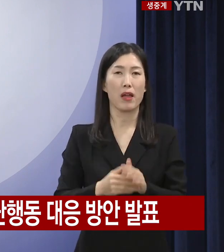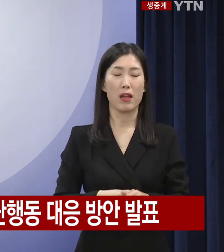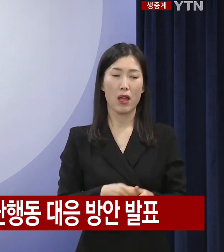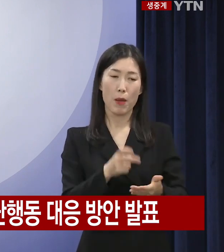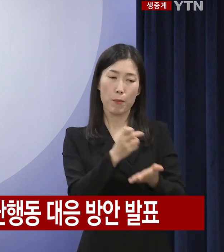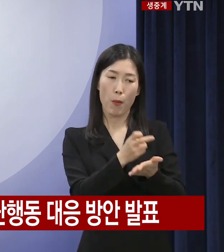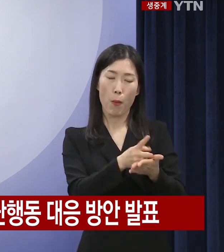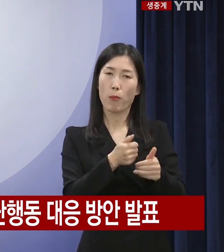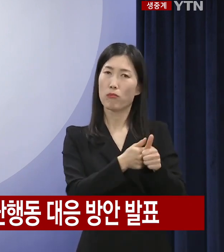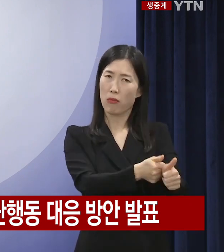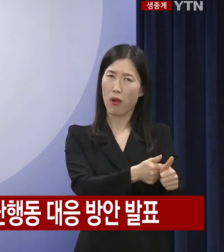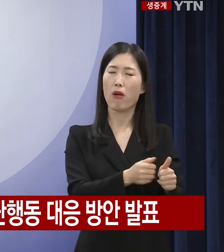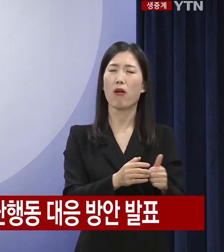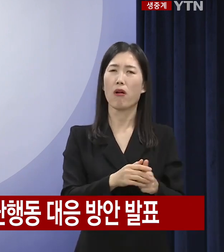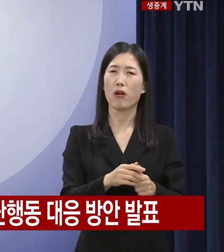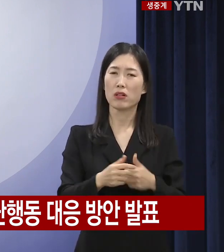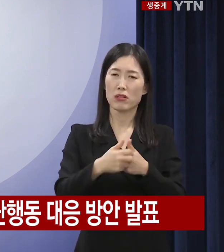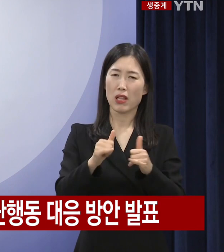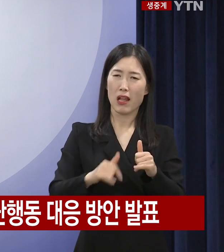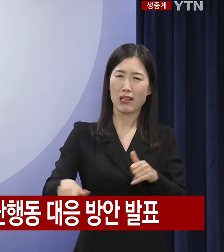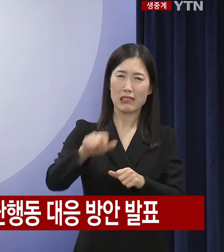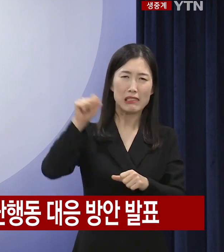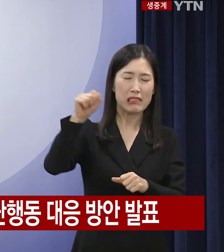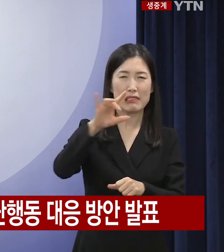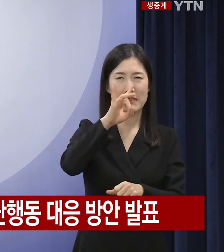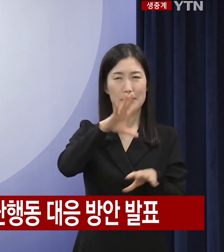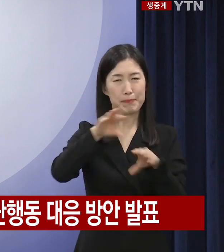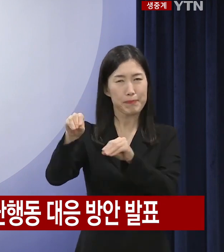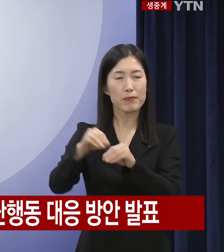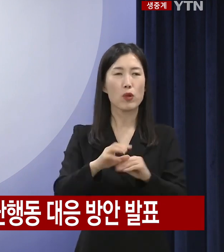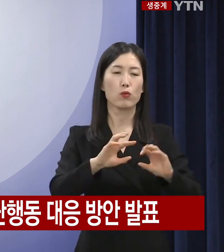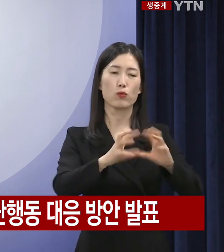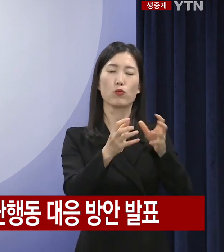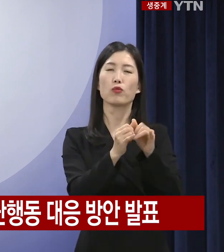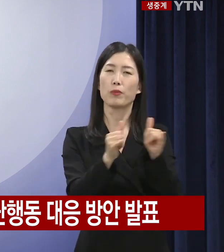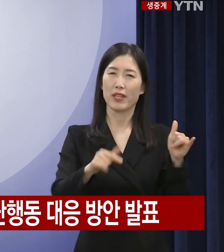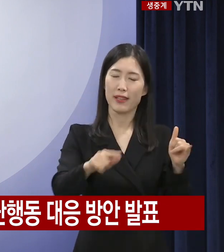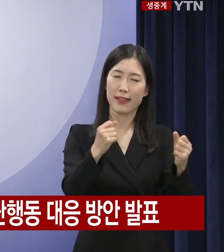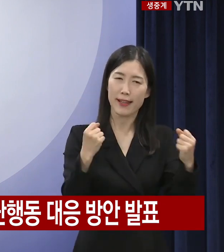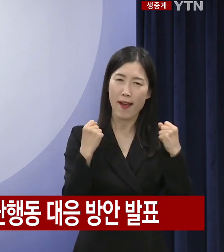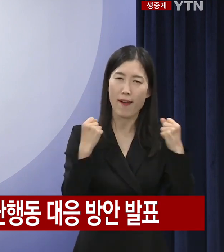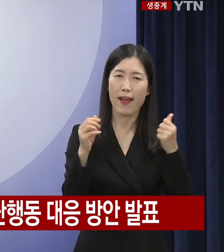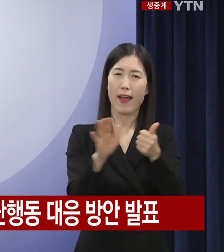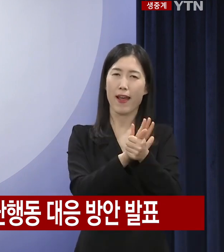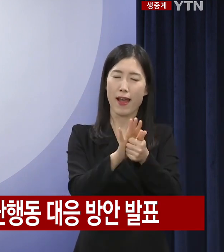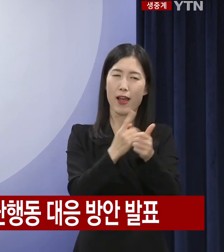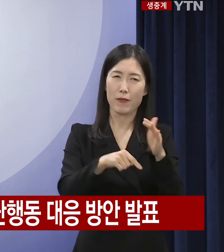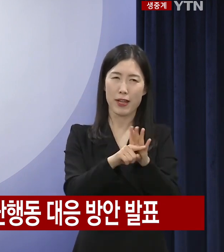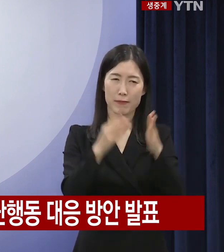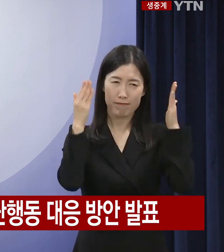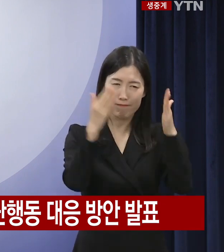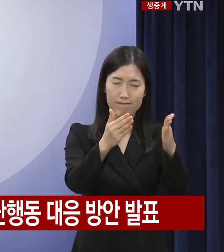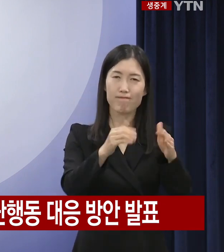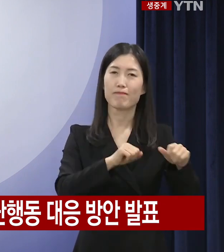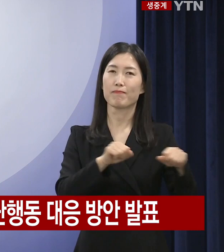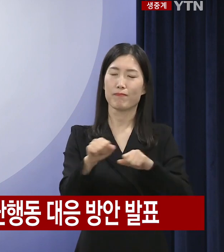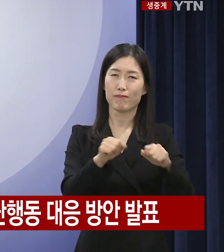수단을 동원해 국민의 생명과 건강을 지키기 위해 범정부 대응을 추진하겠습니다.